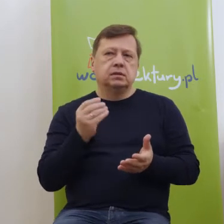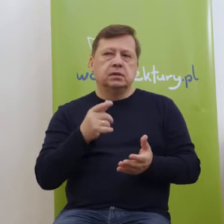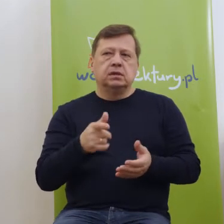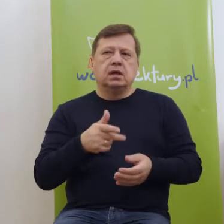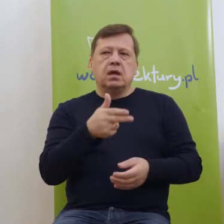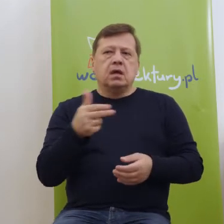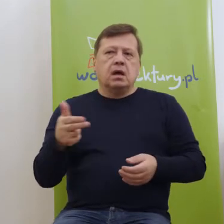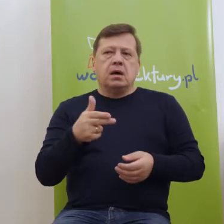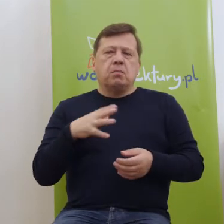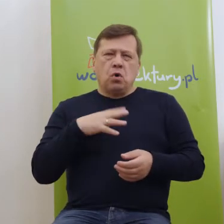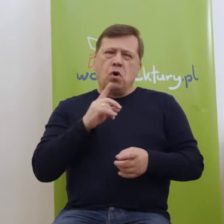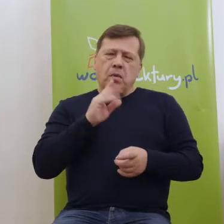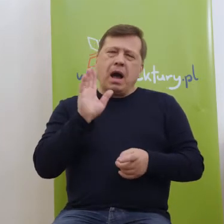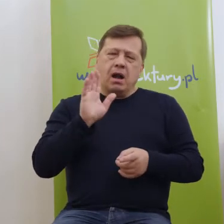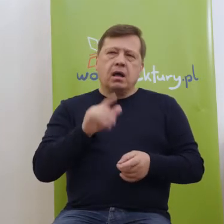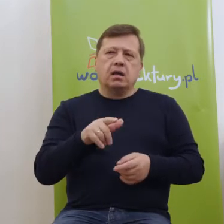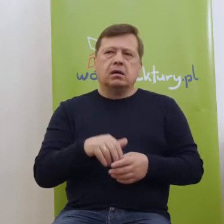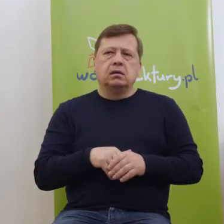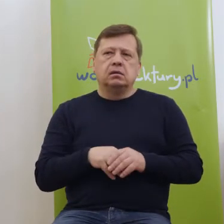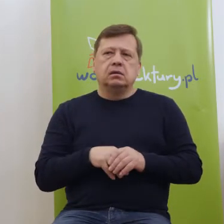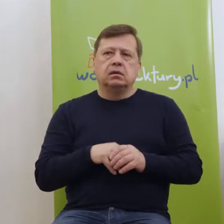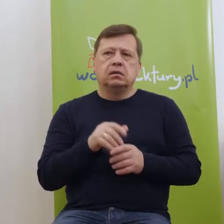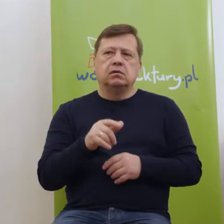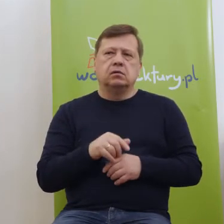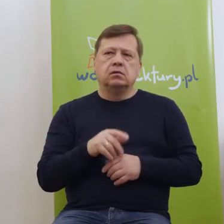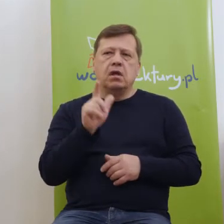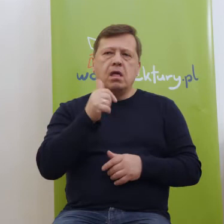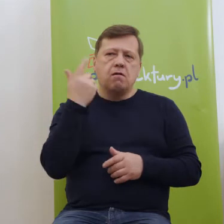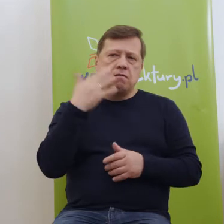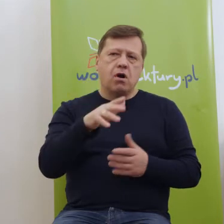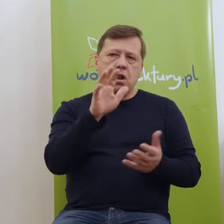ale krótkie czy długie formy, co wolisz pisać?